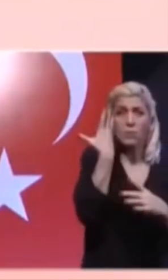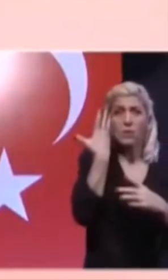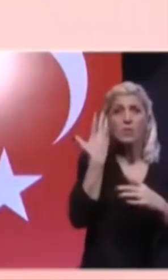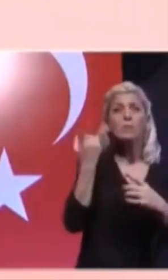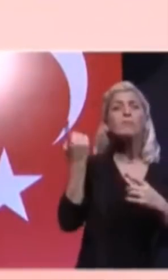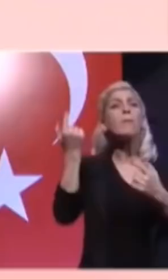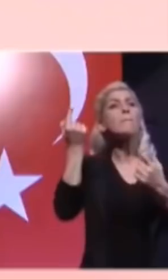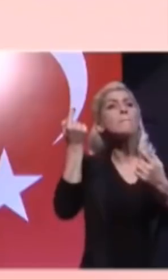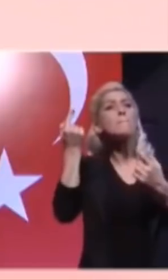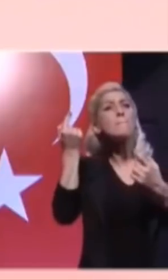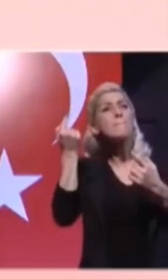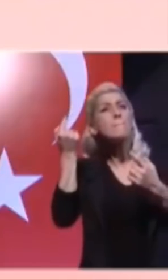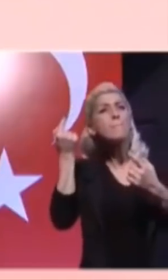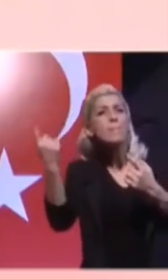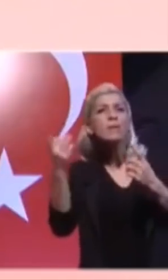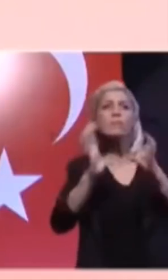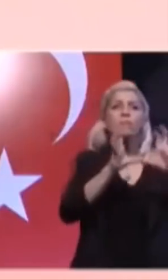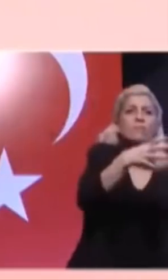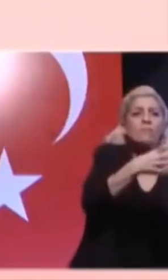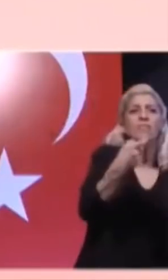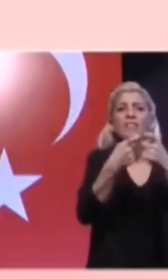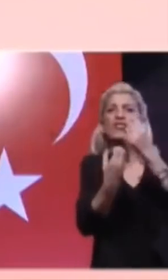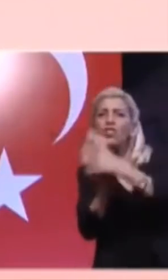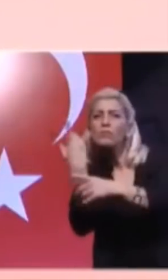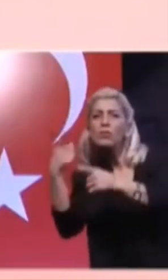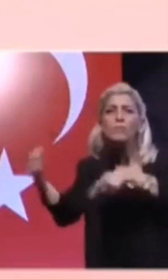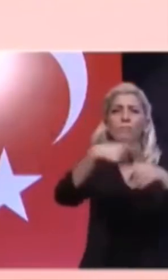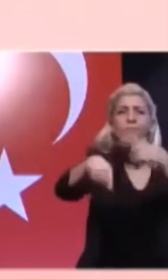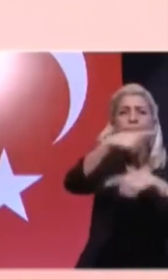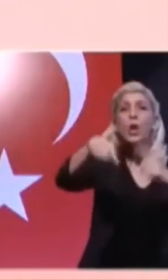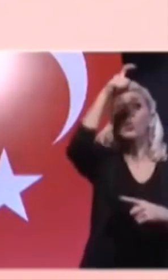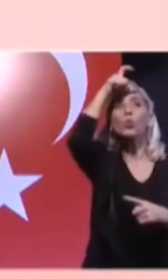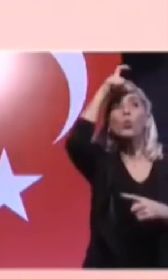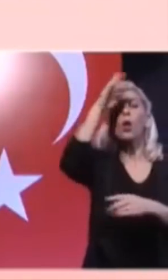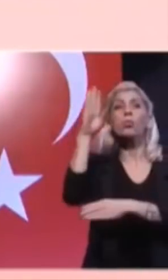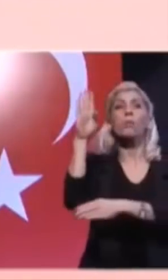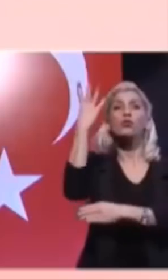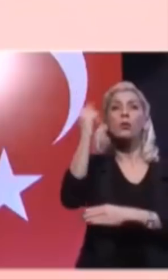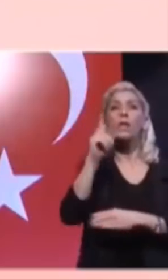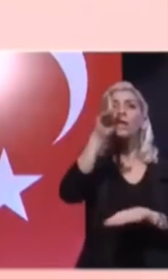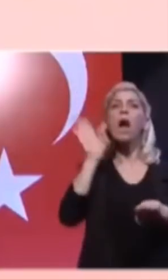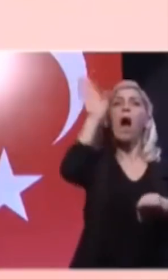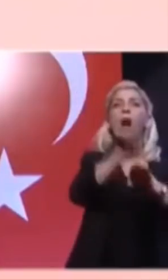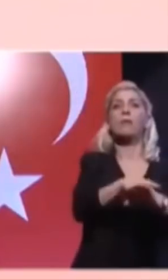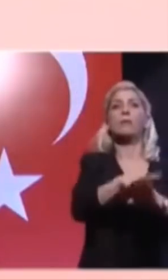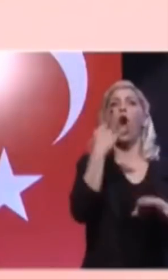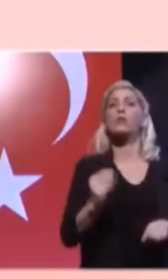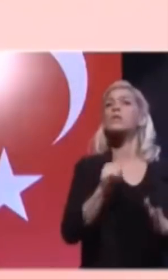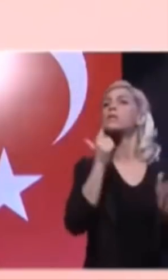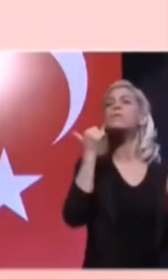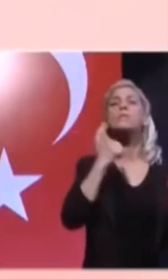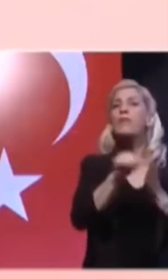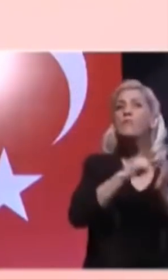1945'in 19 Mayıs'ında rahmetli İsmet Paşa'nın nutkuyla. Ve ondan sonra da yeni